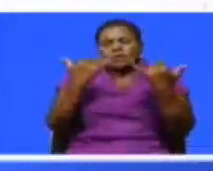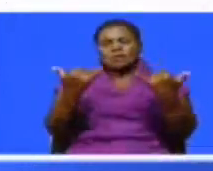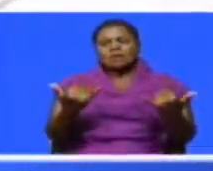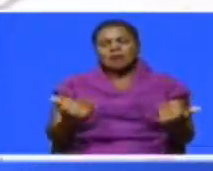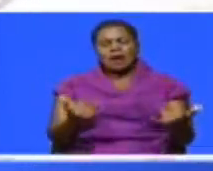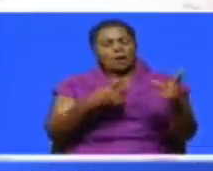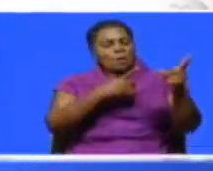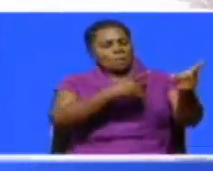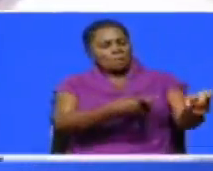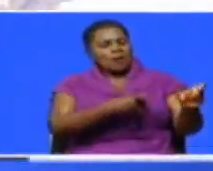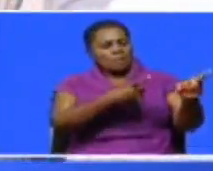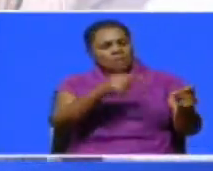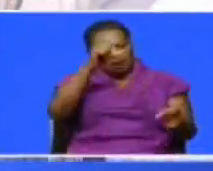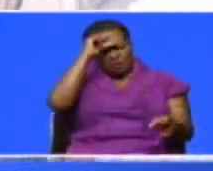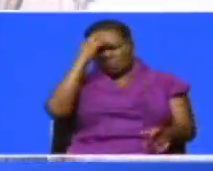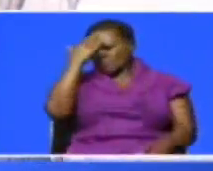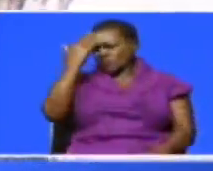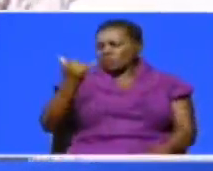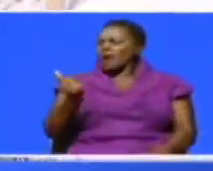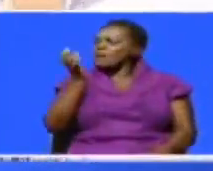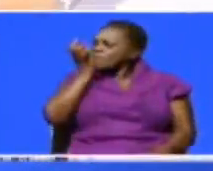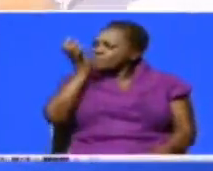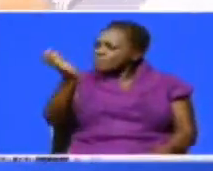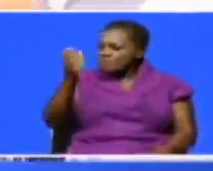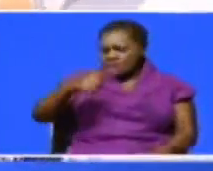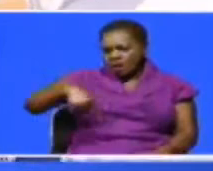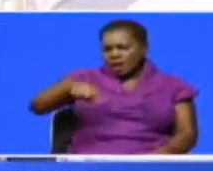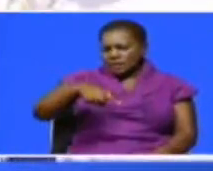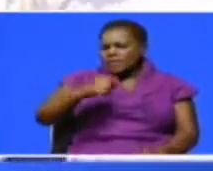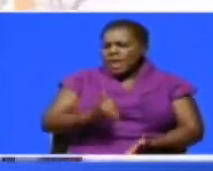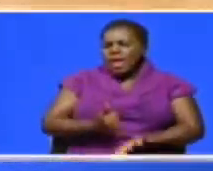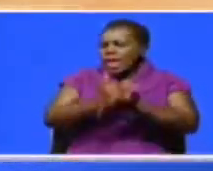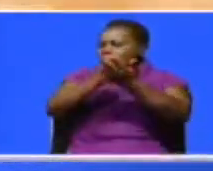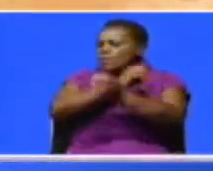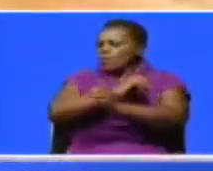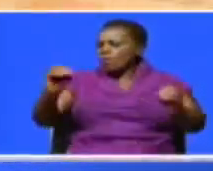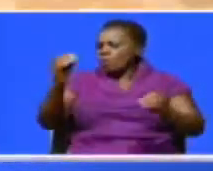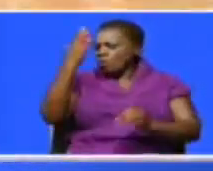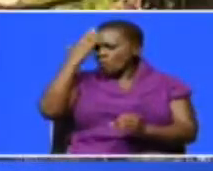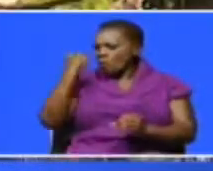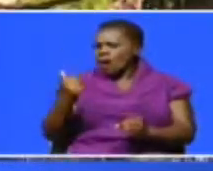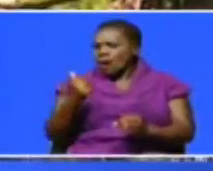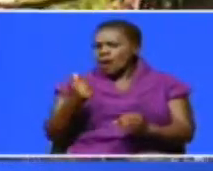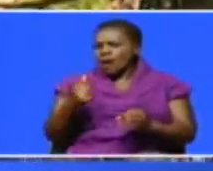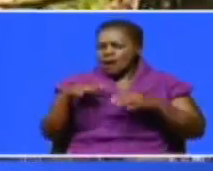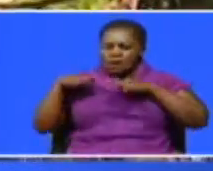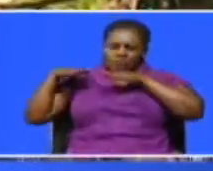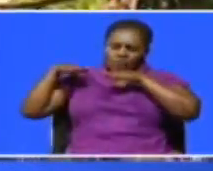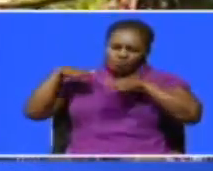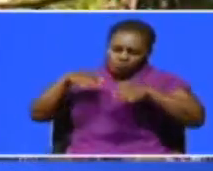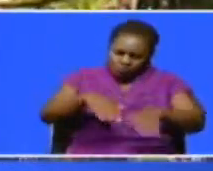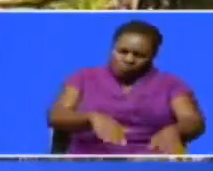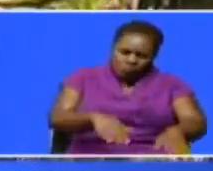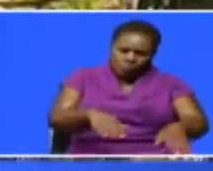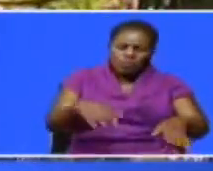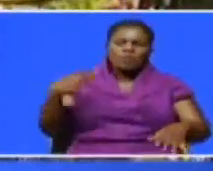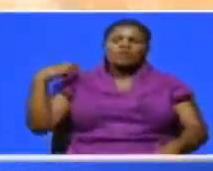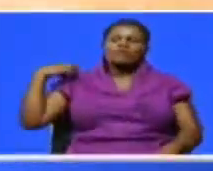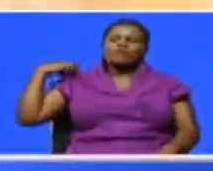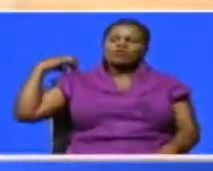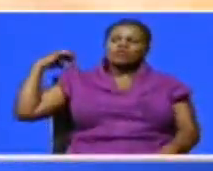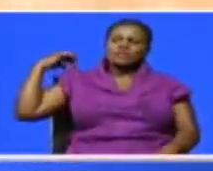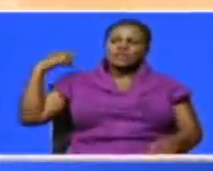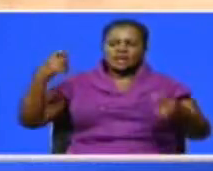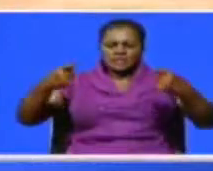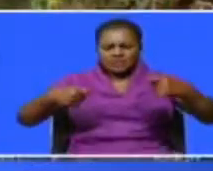bado tunalaumu serikali. Kwa nini awacha kuja kutusaidia? Juhudi za wapiga mbizi wa kujitolea ambao wamekuwa